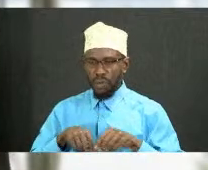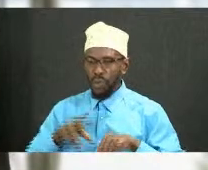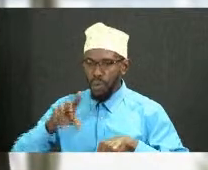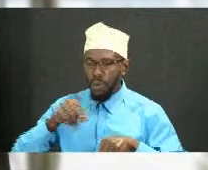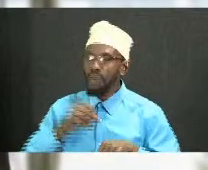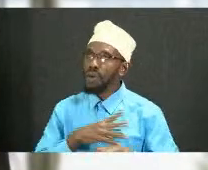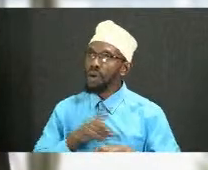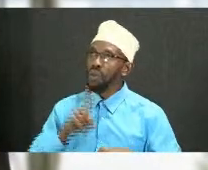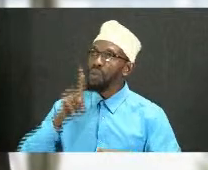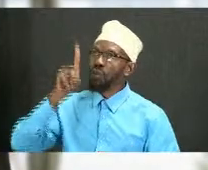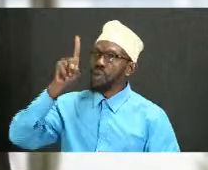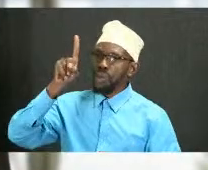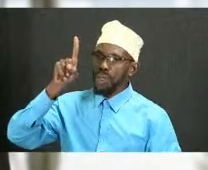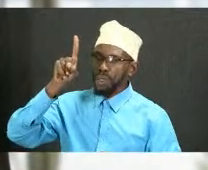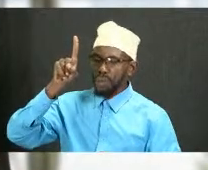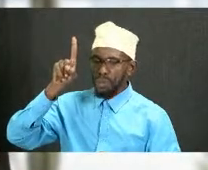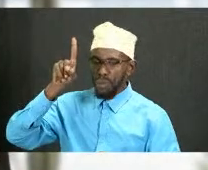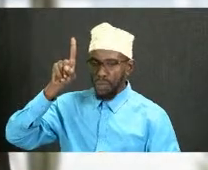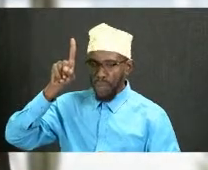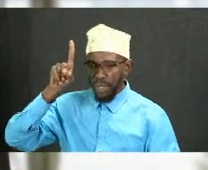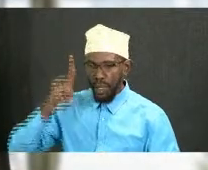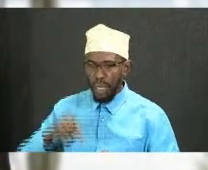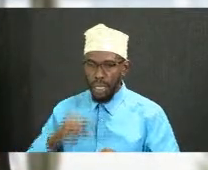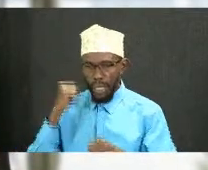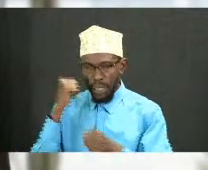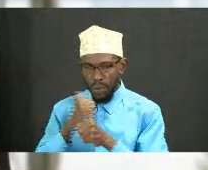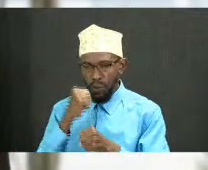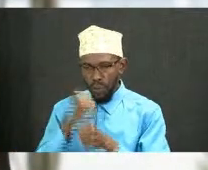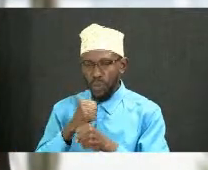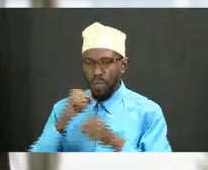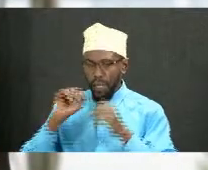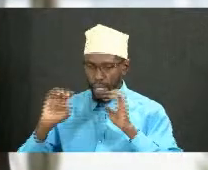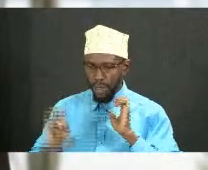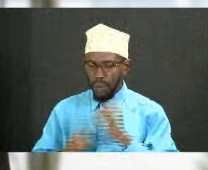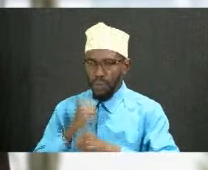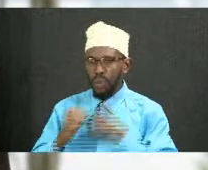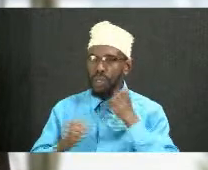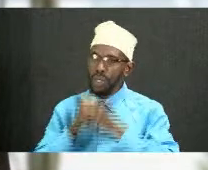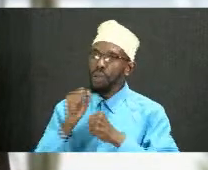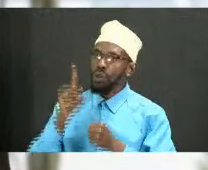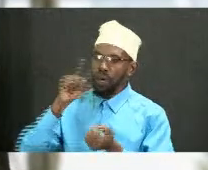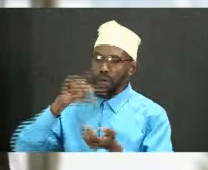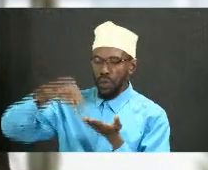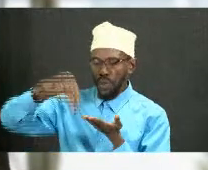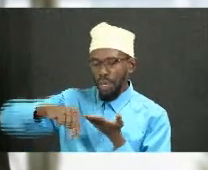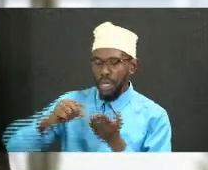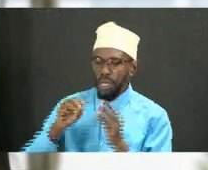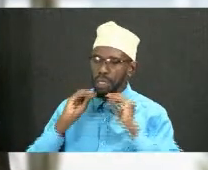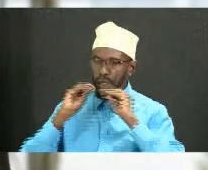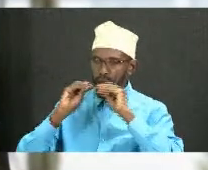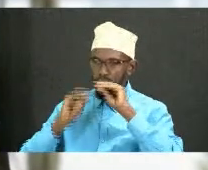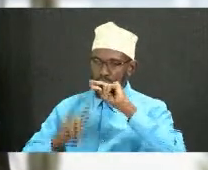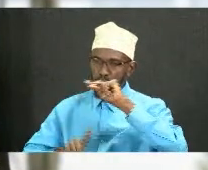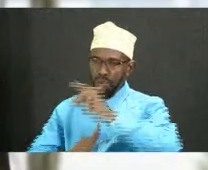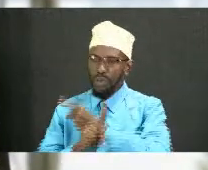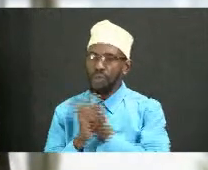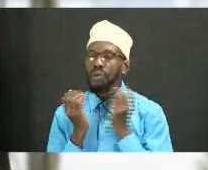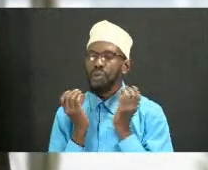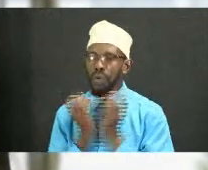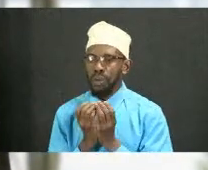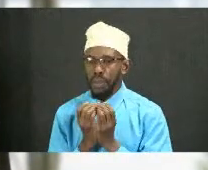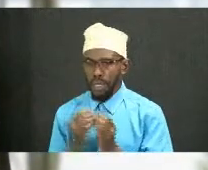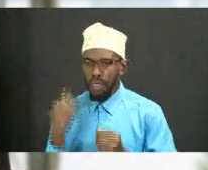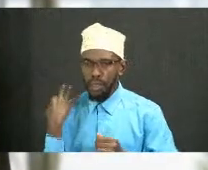al-jalil, kumogopa Mwenyezi Mungu, wal-amalu bit-tanzil, kuyatekeleza mambo kulingana na Qur'ani na sunna ya Mtume Muhammad sallallahu alayhi